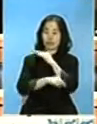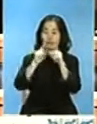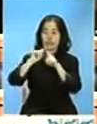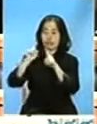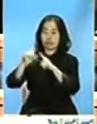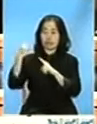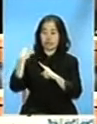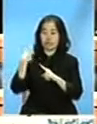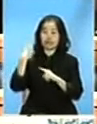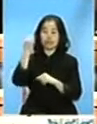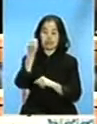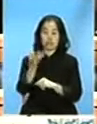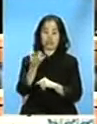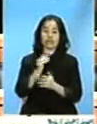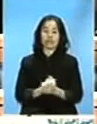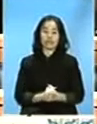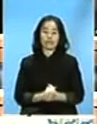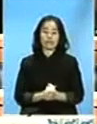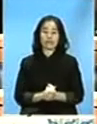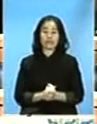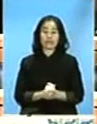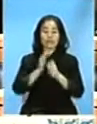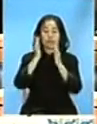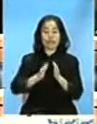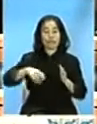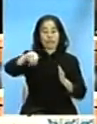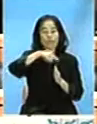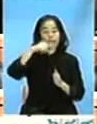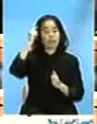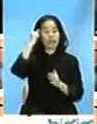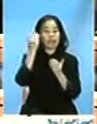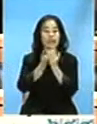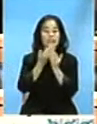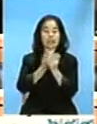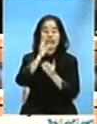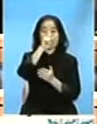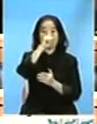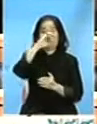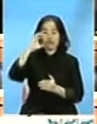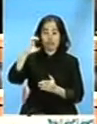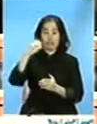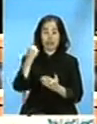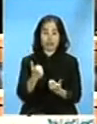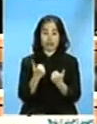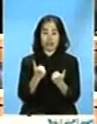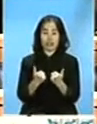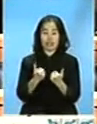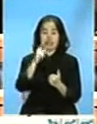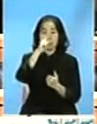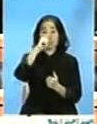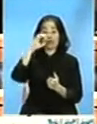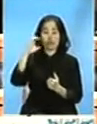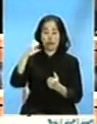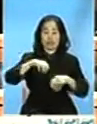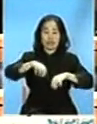นะครับจนอาจจะกล่าวว่าทุกคนคิดว่าเงิน100บาทในขณะนี้ที่ใช้ในองค์การปกครองส่